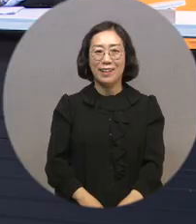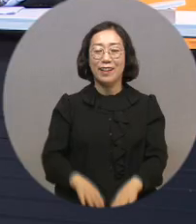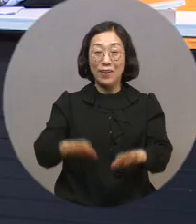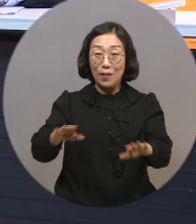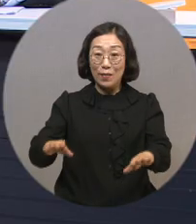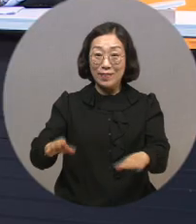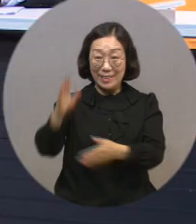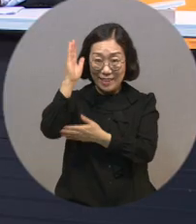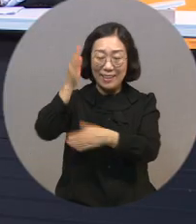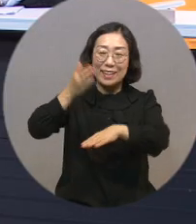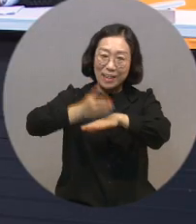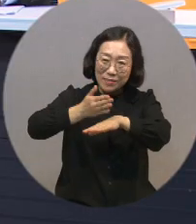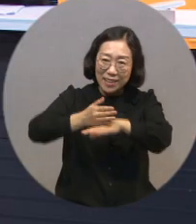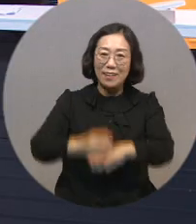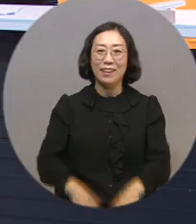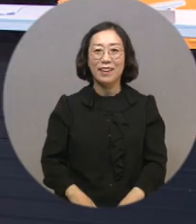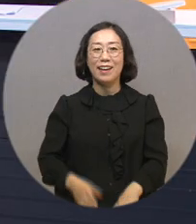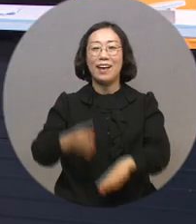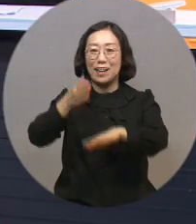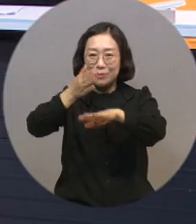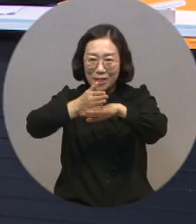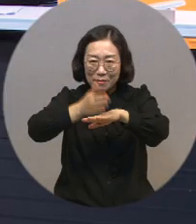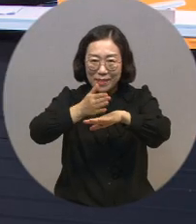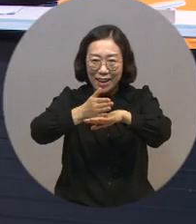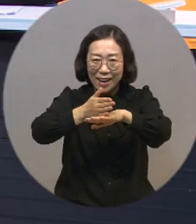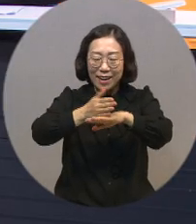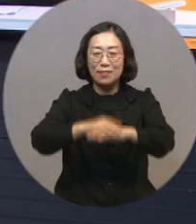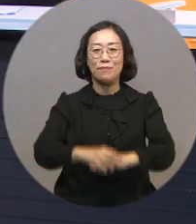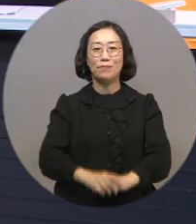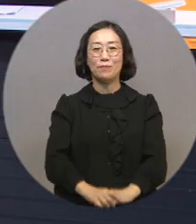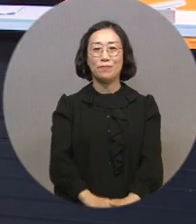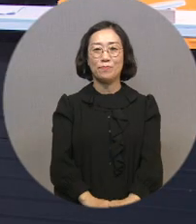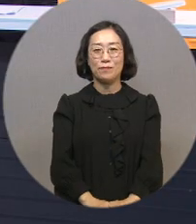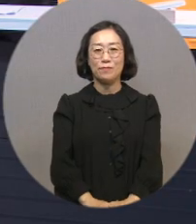오늘 인터뷰 감사드립니다. 네, 감사합니다. 네. 예.